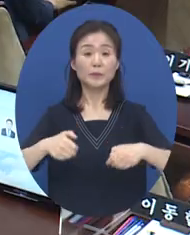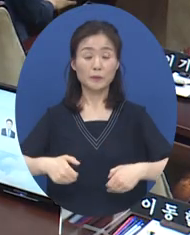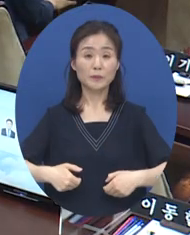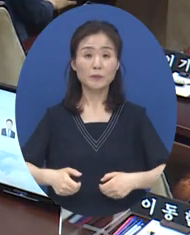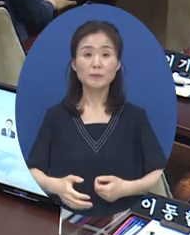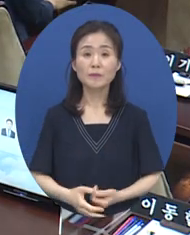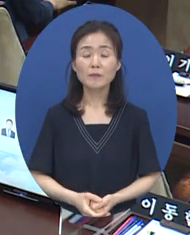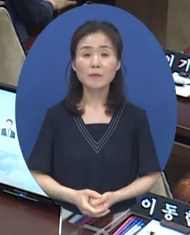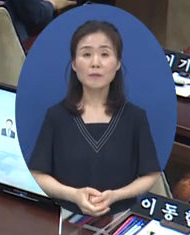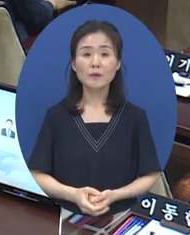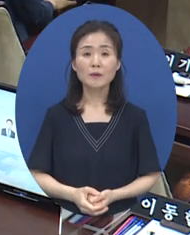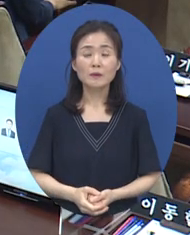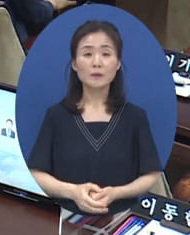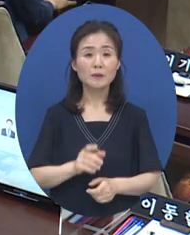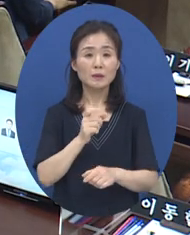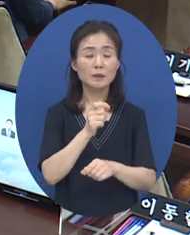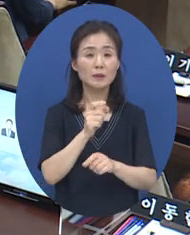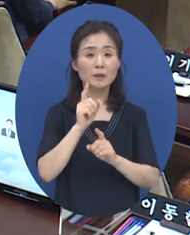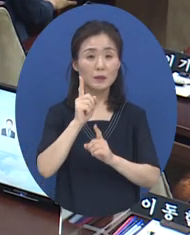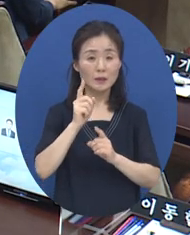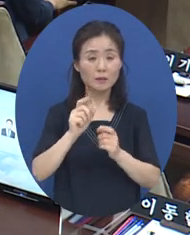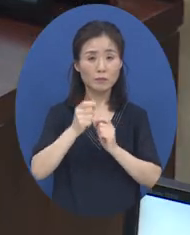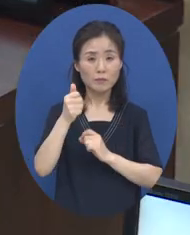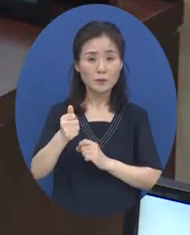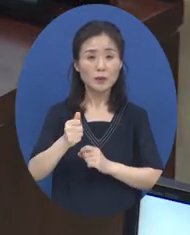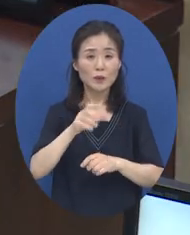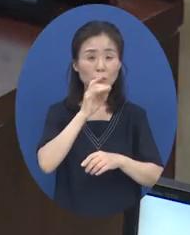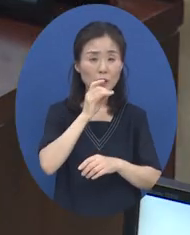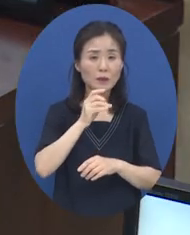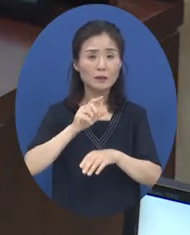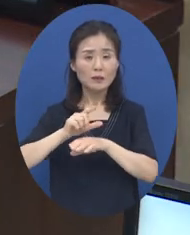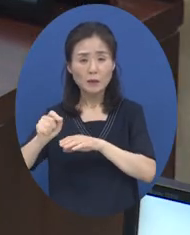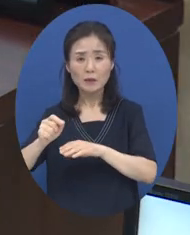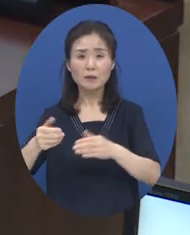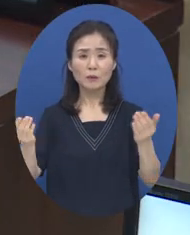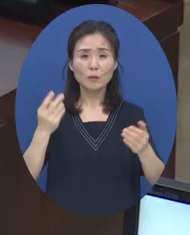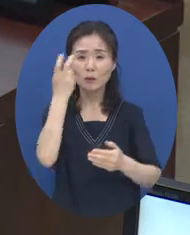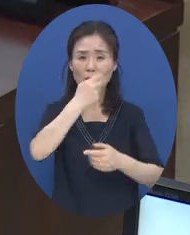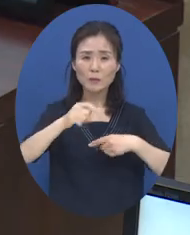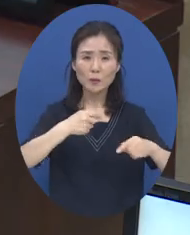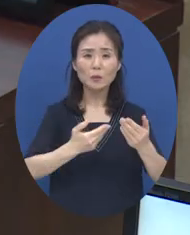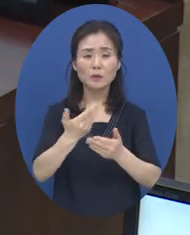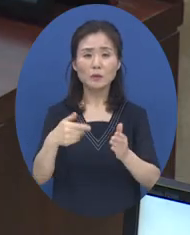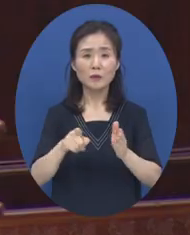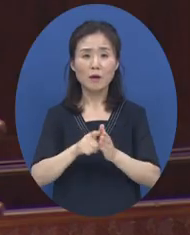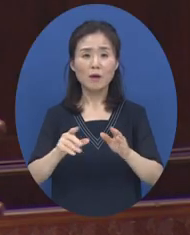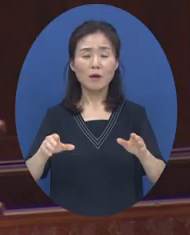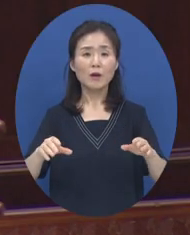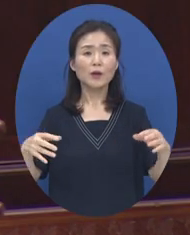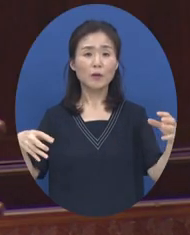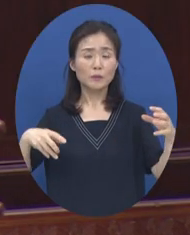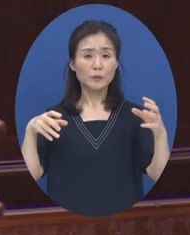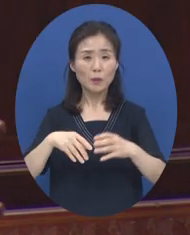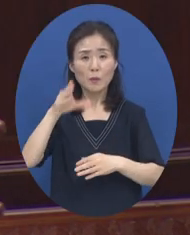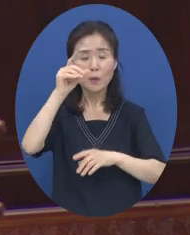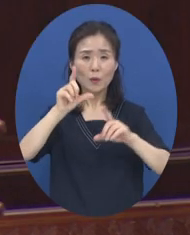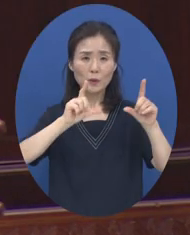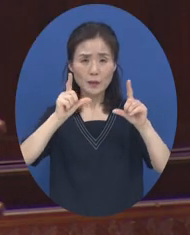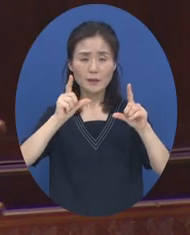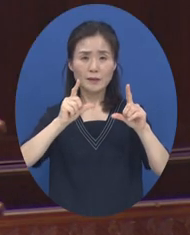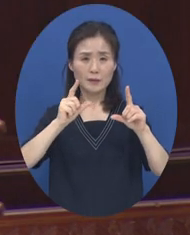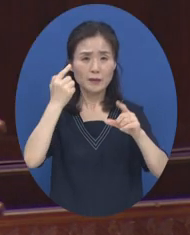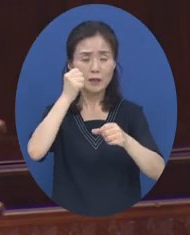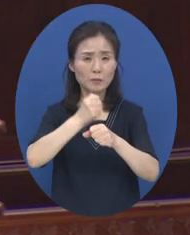것입니다. 이 부지사는 중앙과 지방 간 근로감독 공유를 위한 협력 모델 개발을 추진하고 있으며